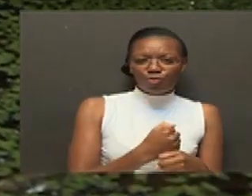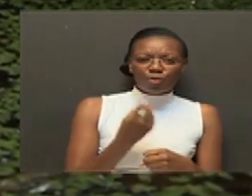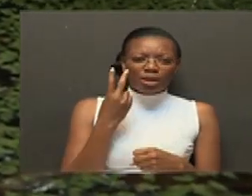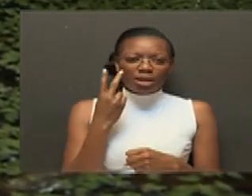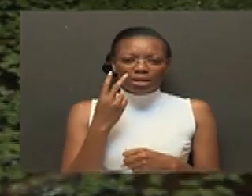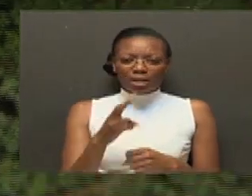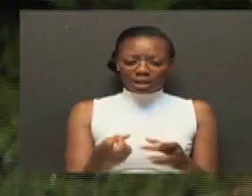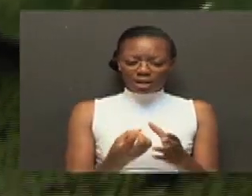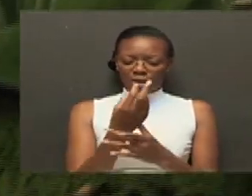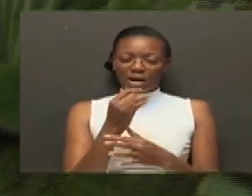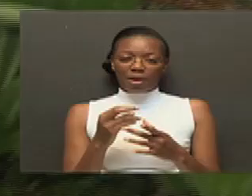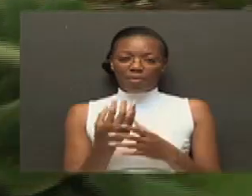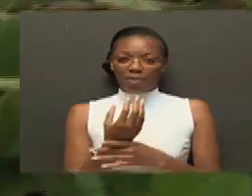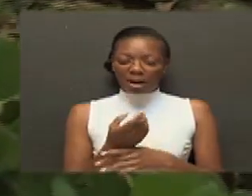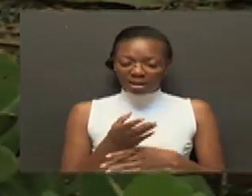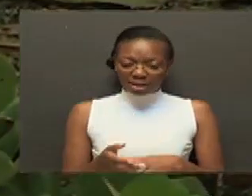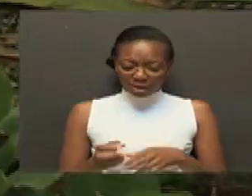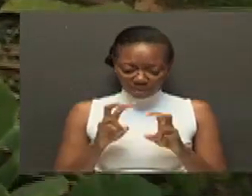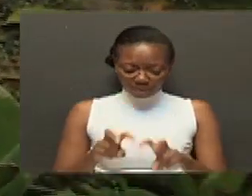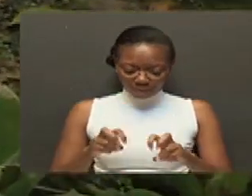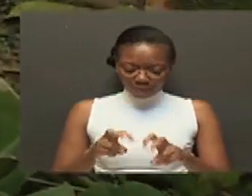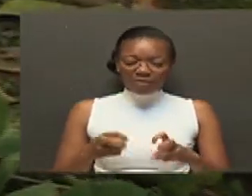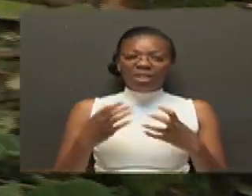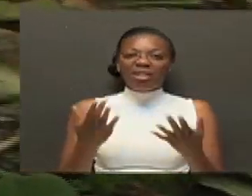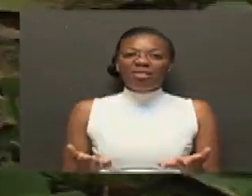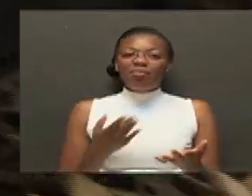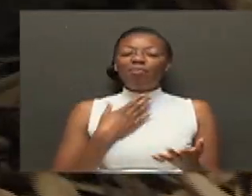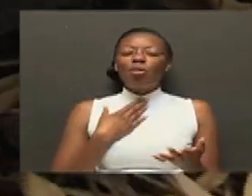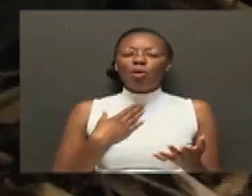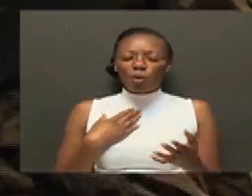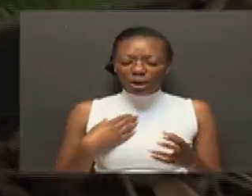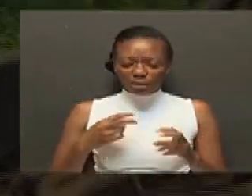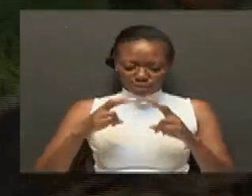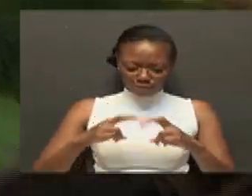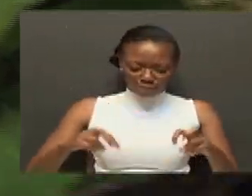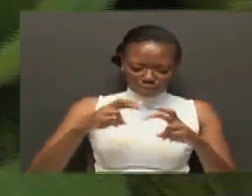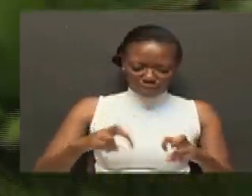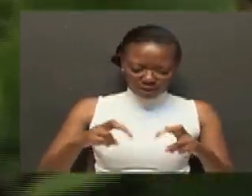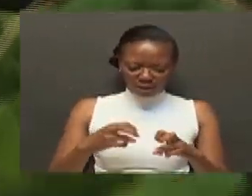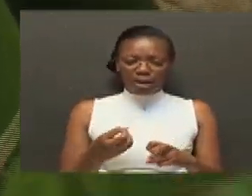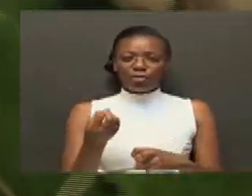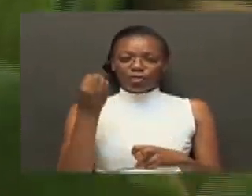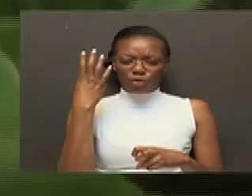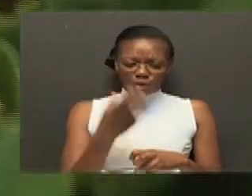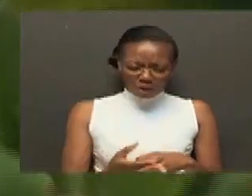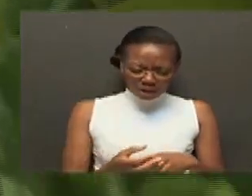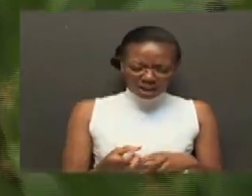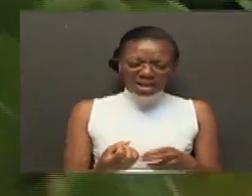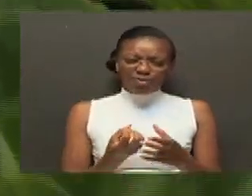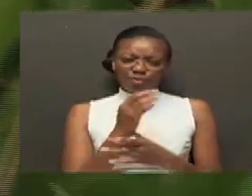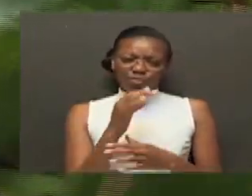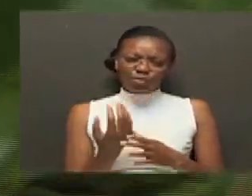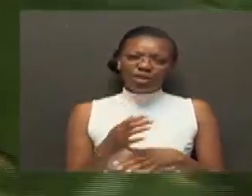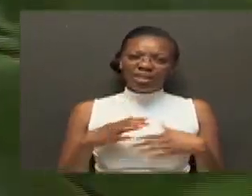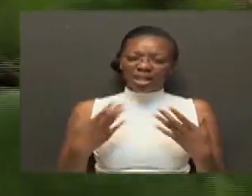Basi ndio maana watafiti nao hawalali wakitaka kujua mengi kuhusu mmea huu. Lakini miti